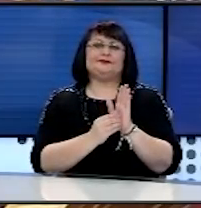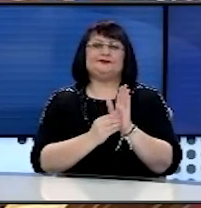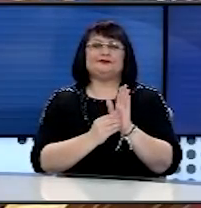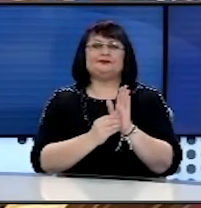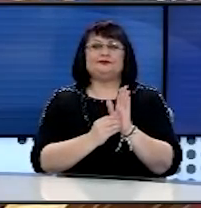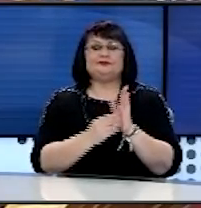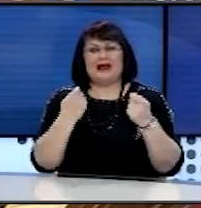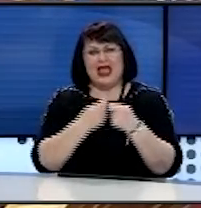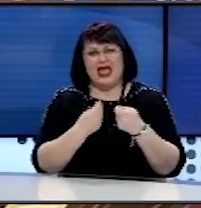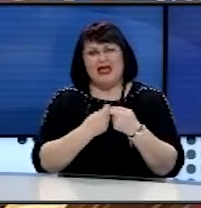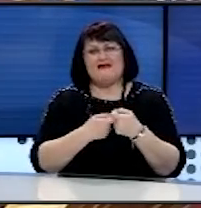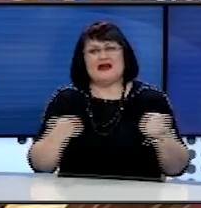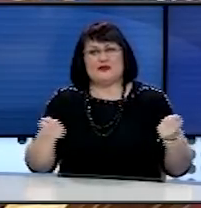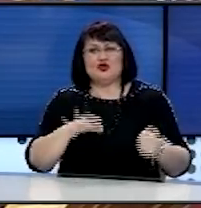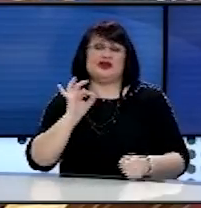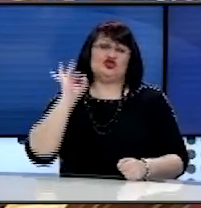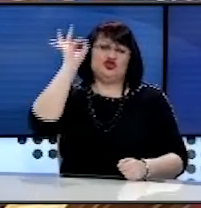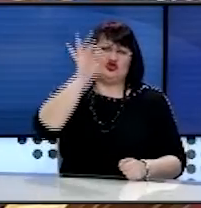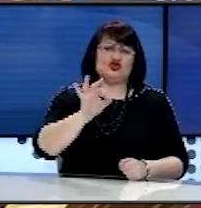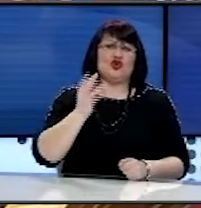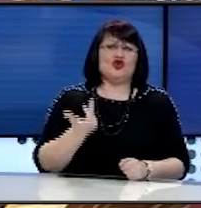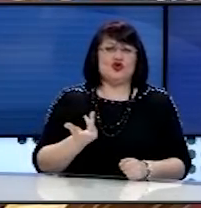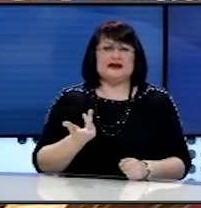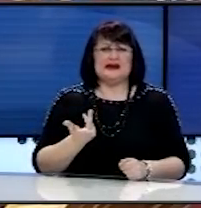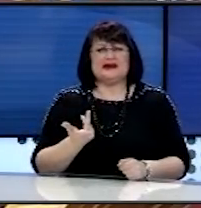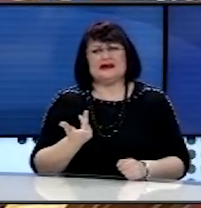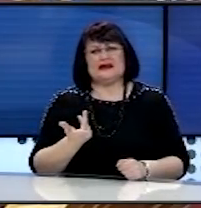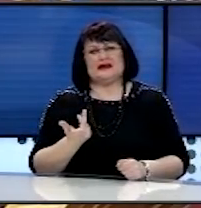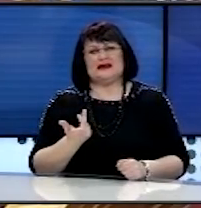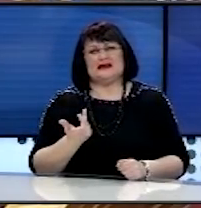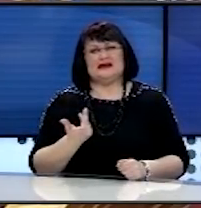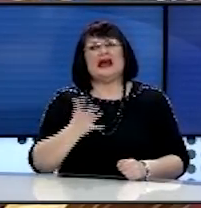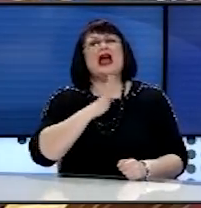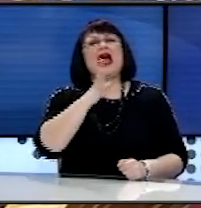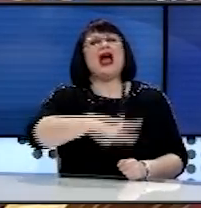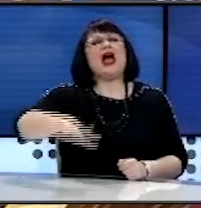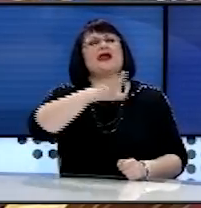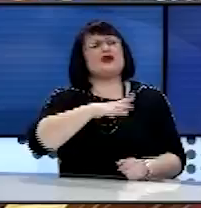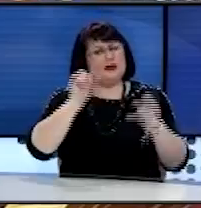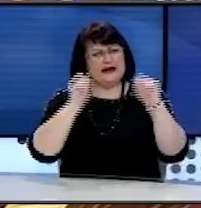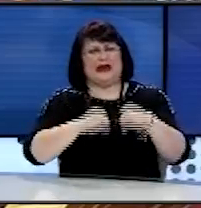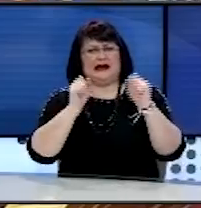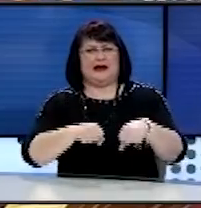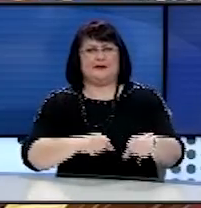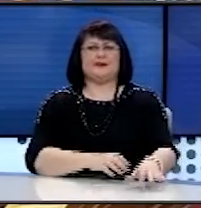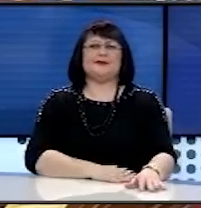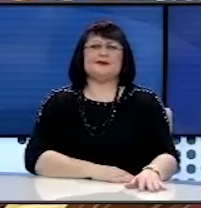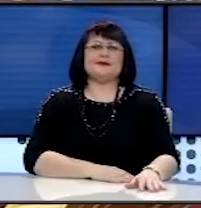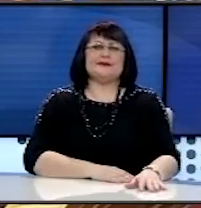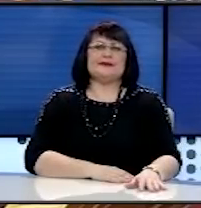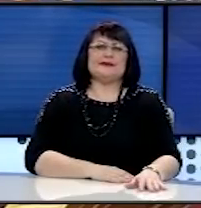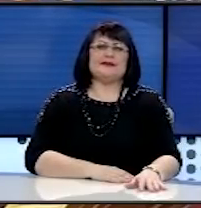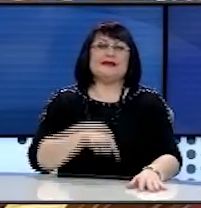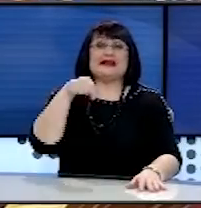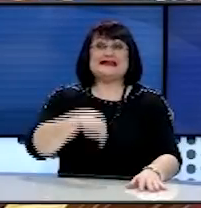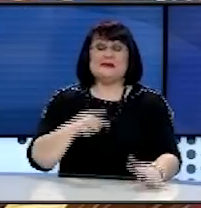σε εφαρμογή και με στόχο βέβαια να αποσπάσουν τη λαϊκή συνένεση στην κάθε χώρα. Η σημερινή